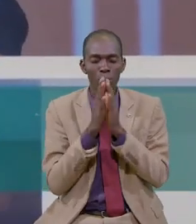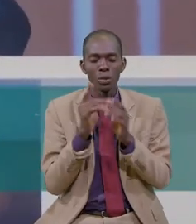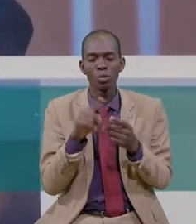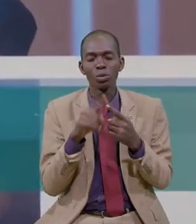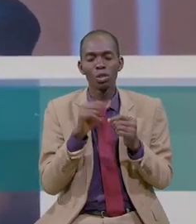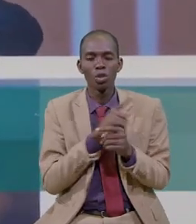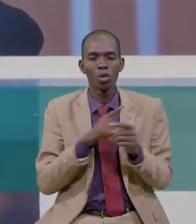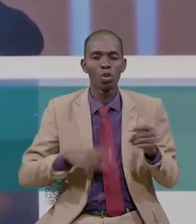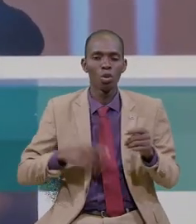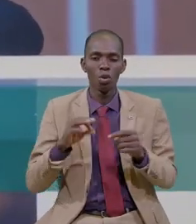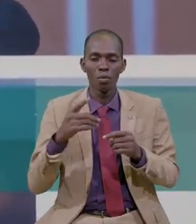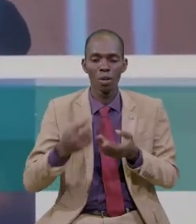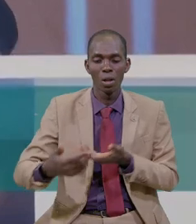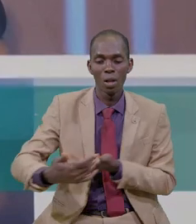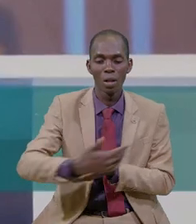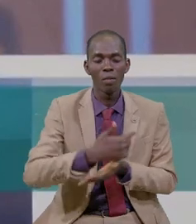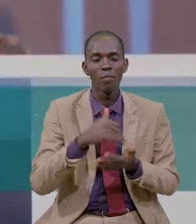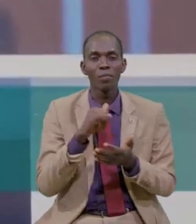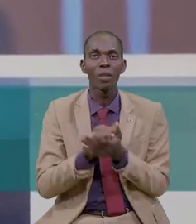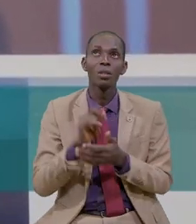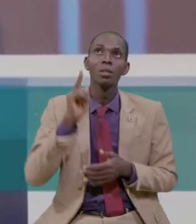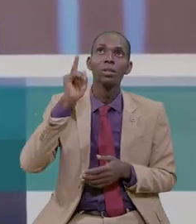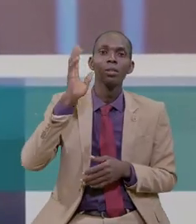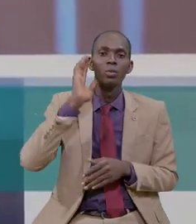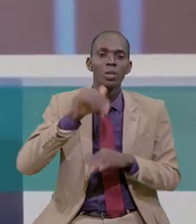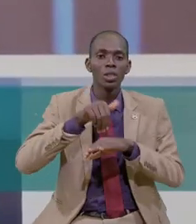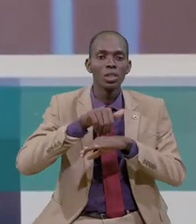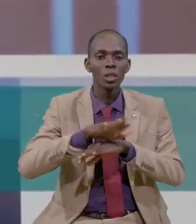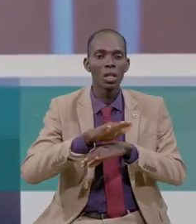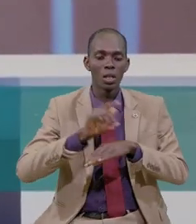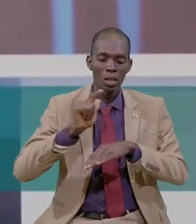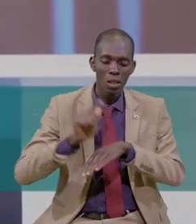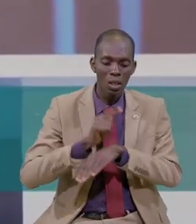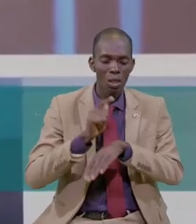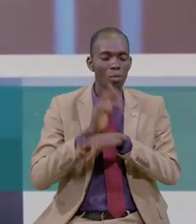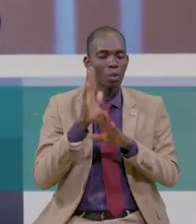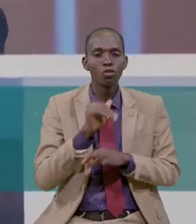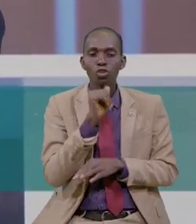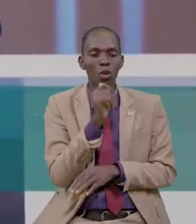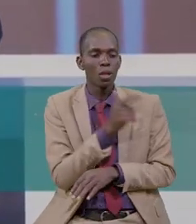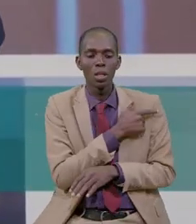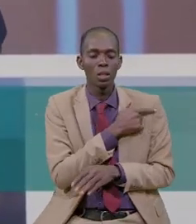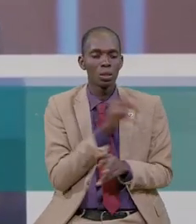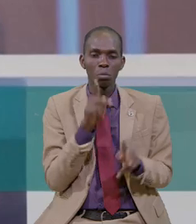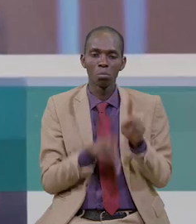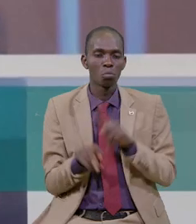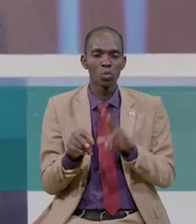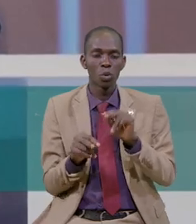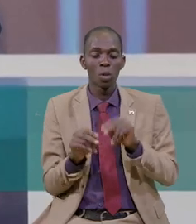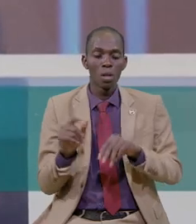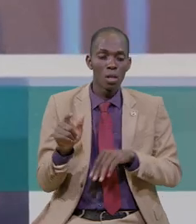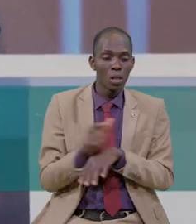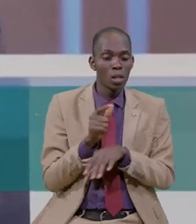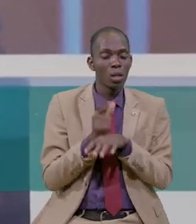moisson d'envoyer des ouvriers, pas des paresseux, qu'il envoie des